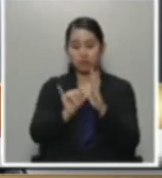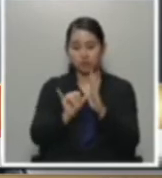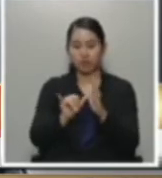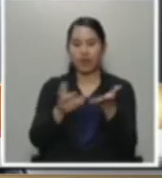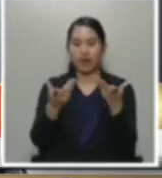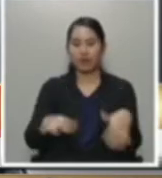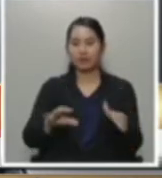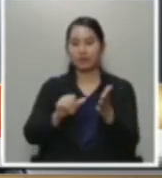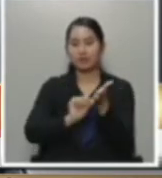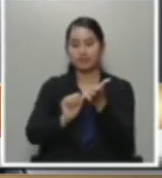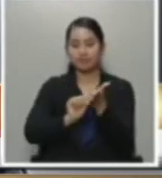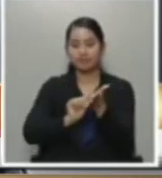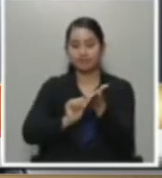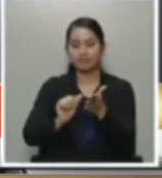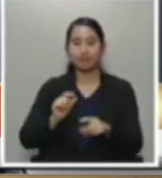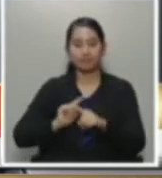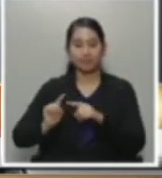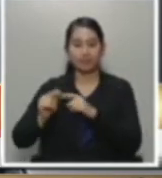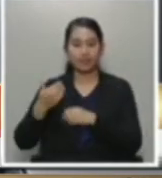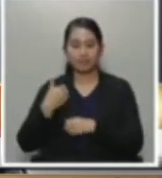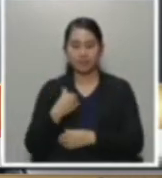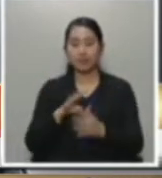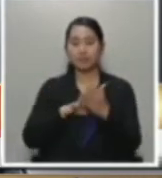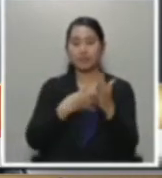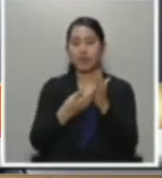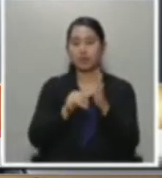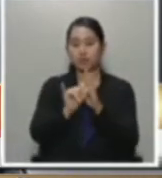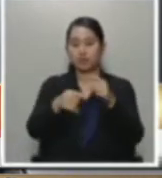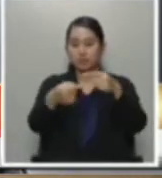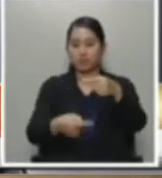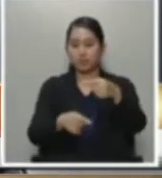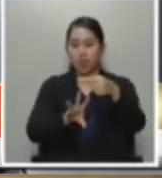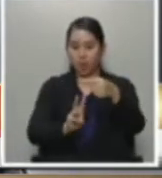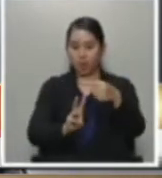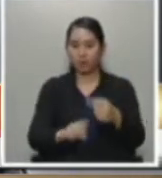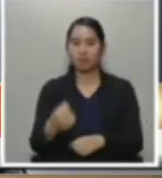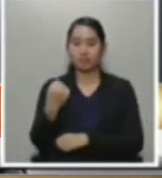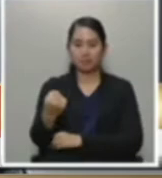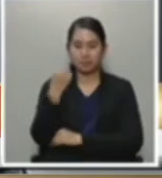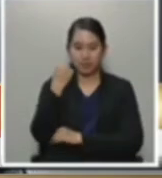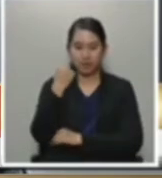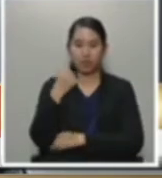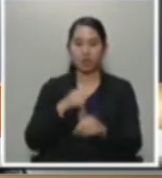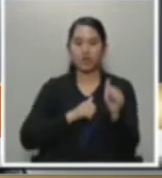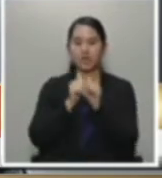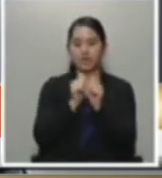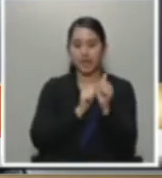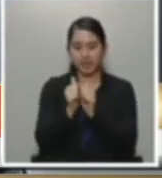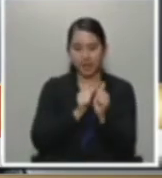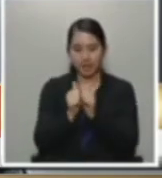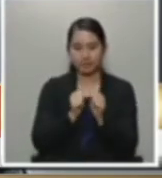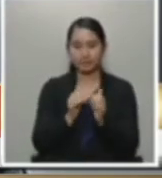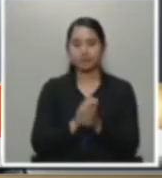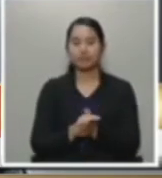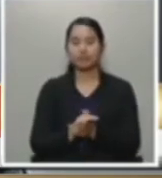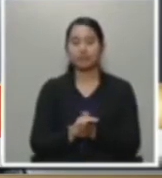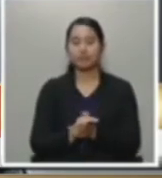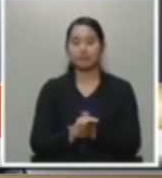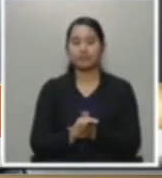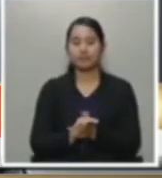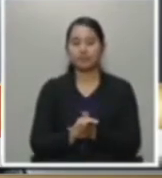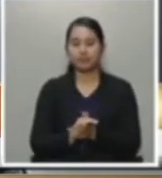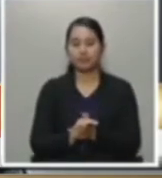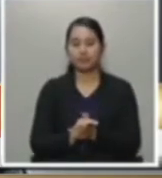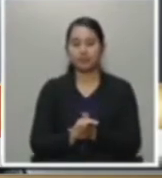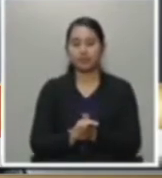การปรับปรุงยุทธศาสตร์6ด้านนะครับด้านความมั่นคงด้านความสามารถการแข่งขันเสริมสร้างทรัพยากรมนุษย์นะ